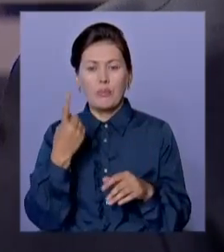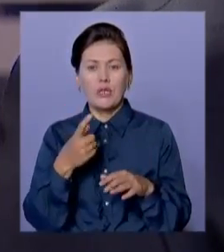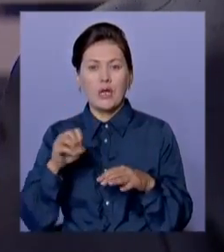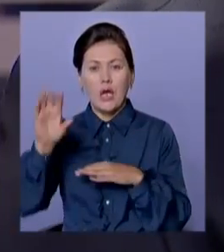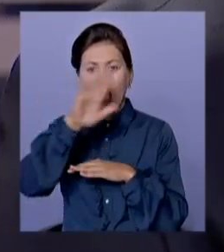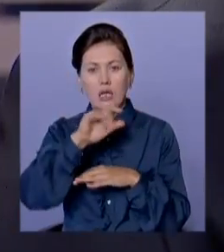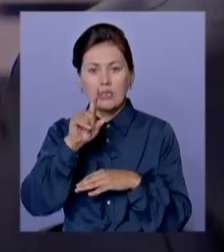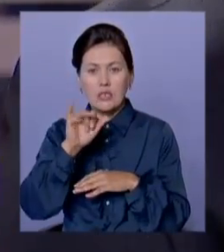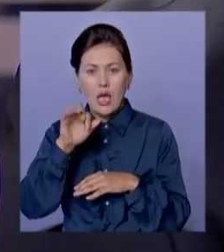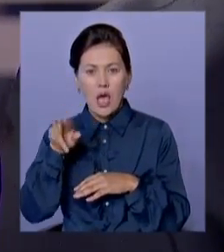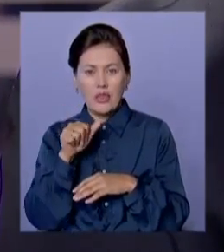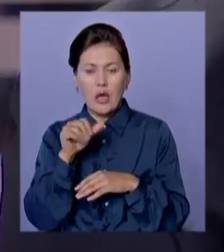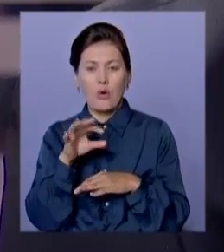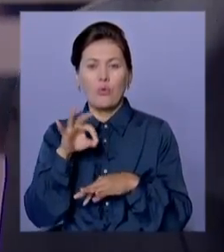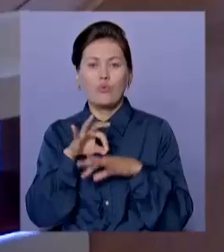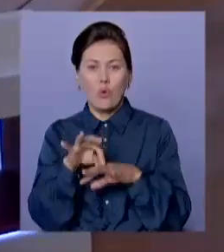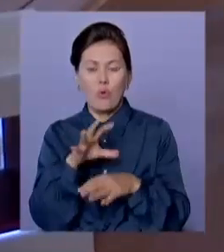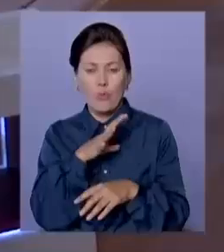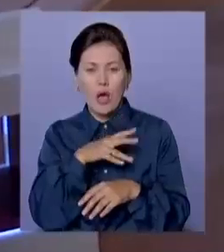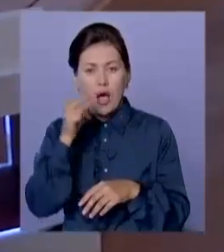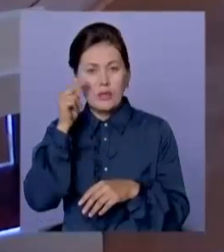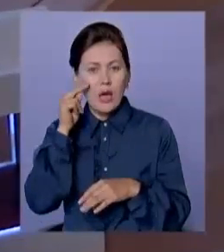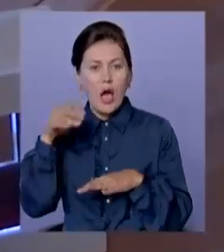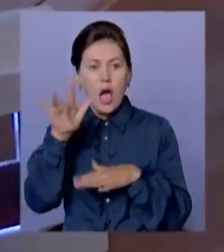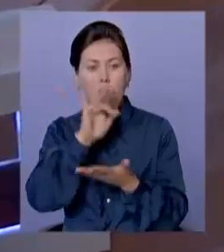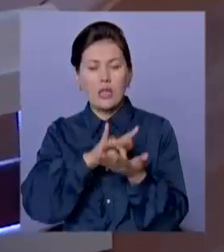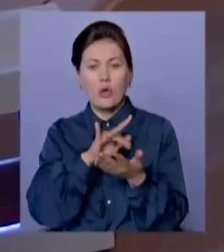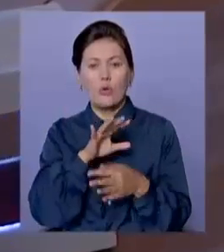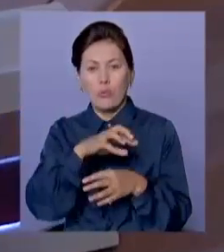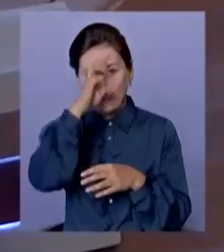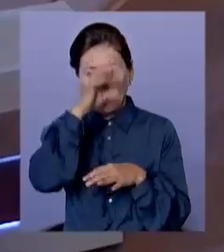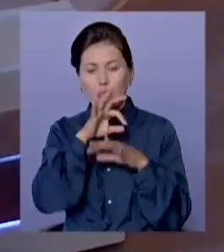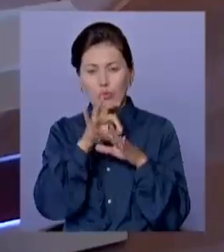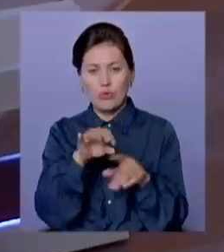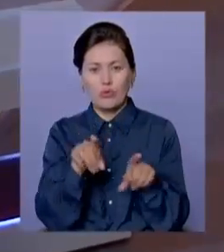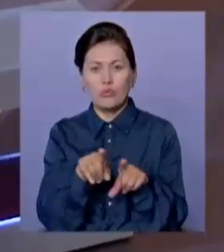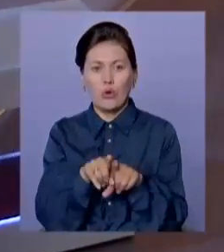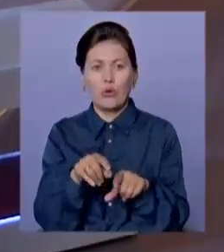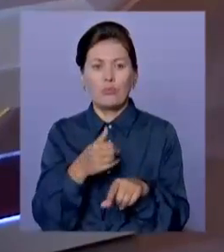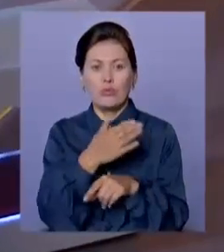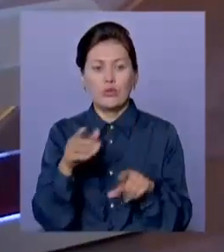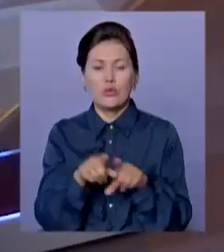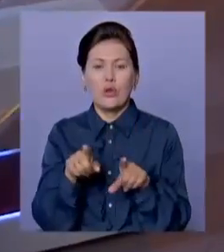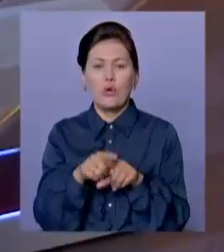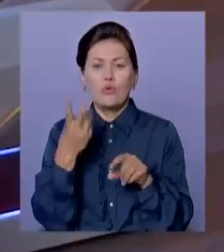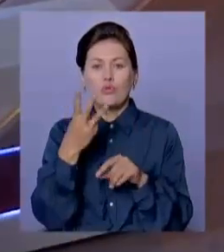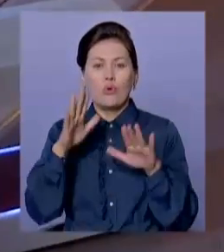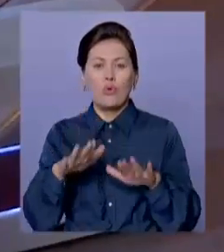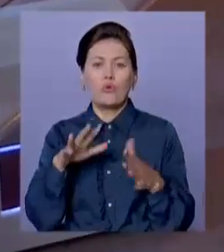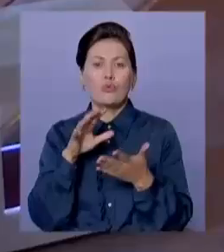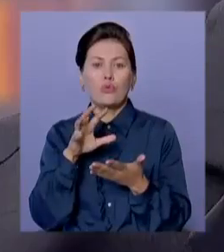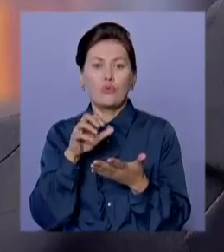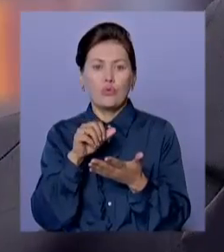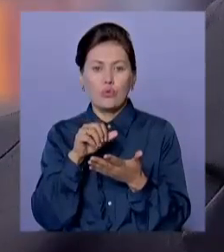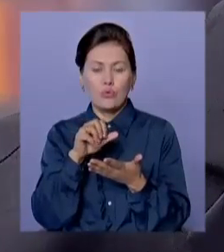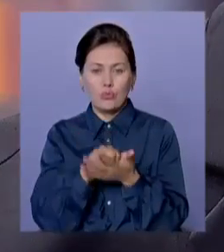Азияда болған болатын. Азияда Қытай қаласында өткен, Қытай мемлекетінде өткен болатын. Сол кезде біз үшінші орын алған болатынбыз. Содан